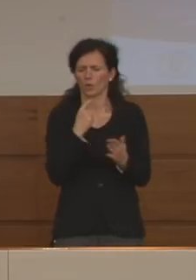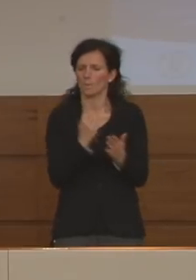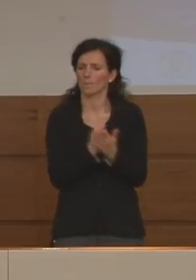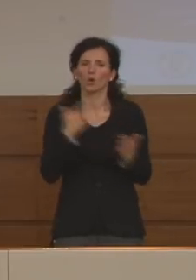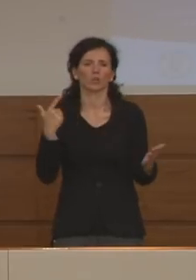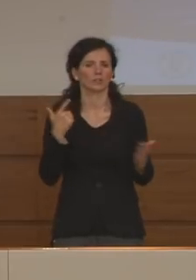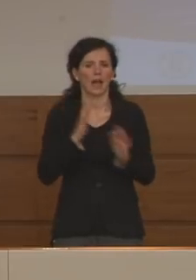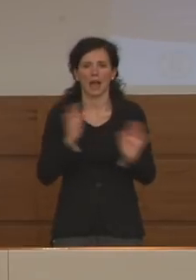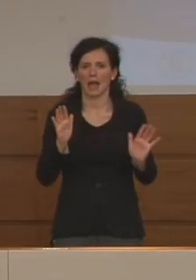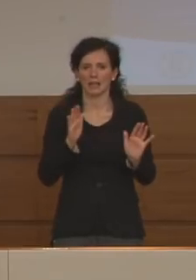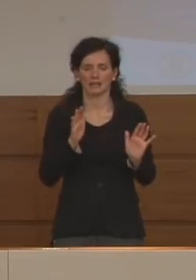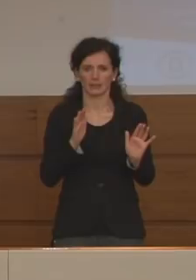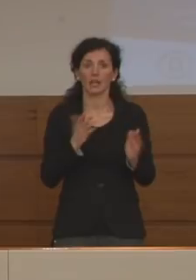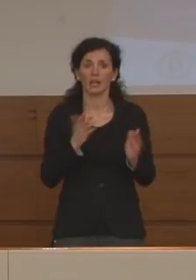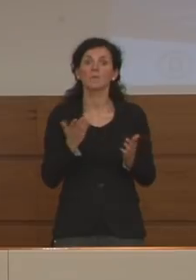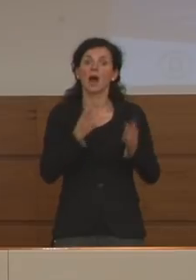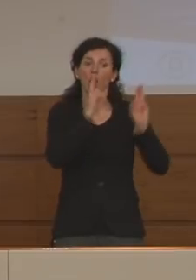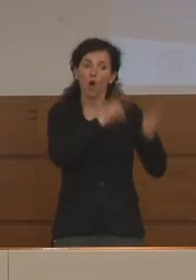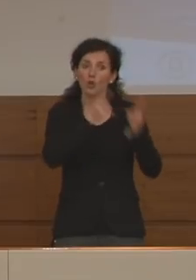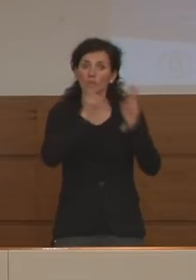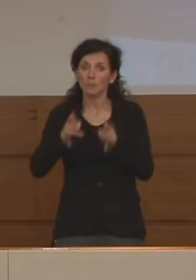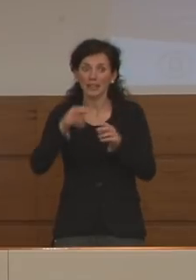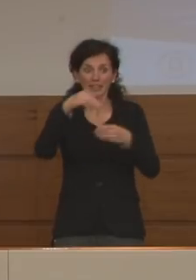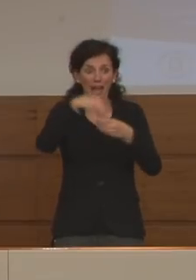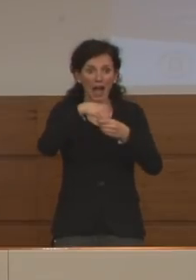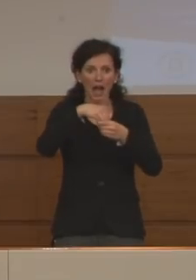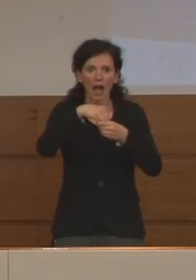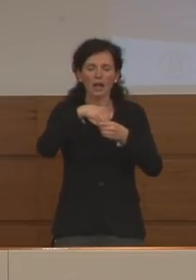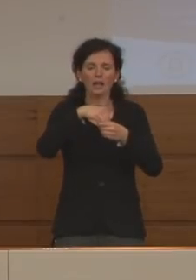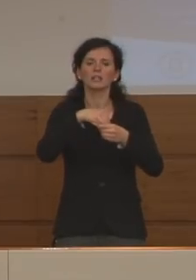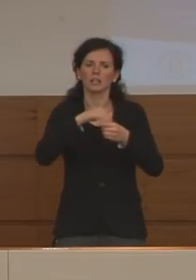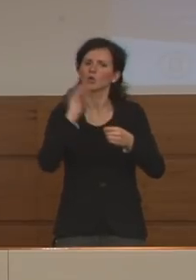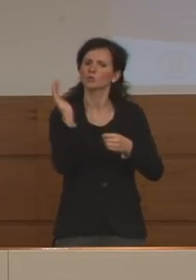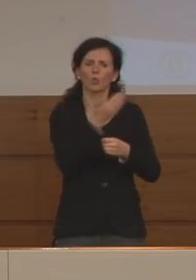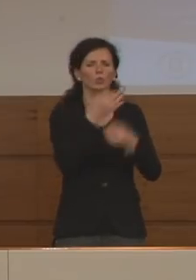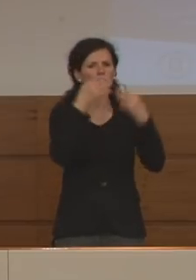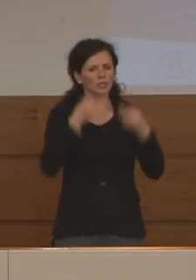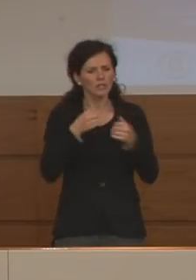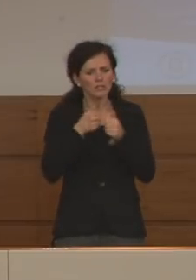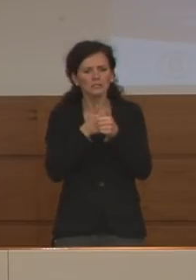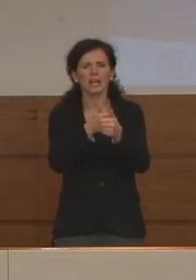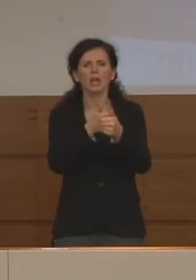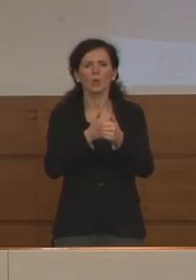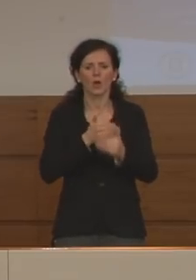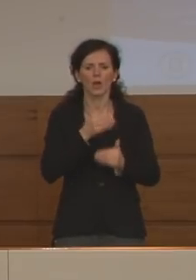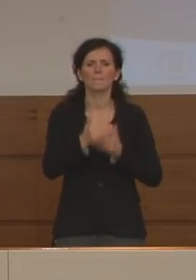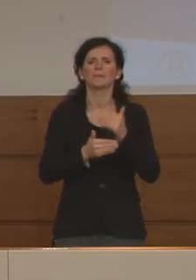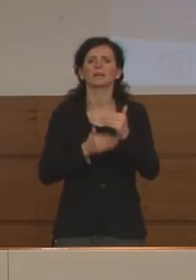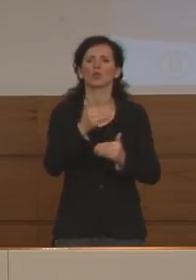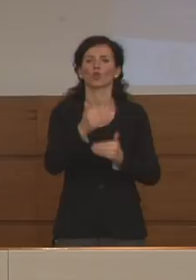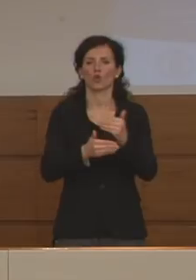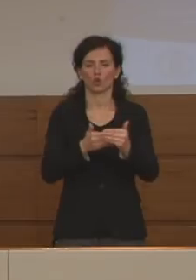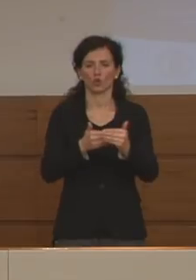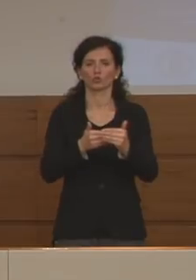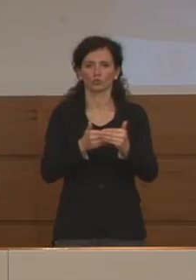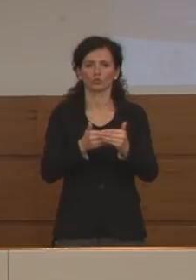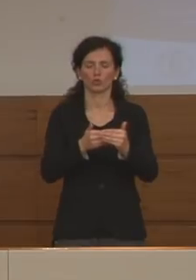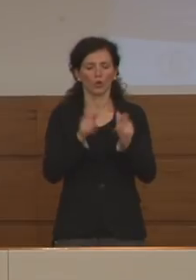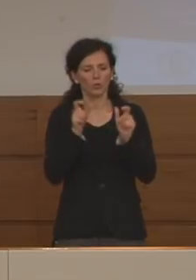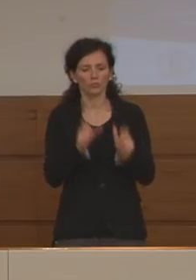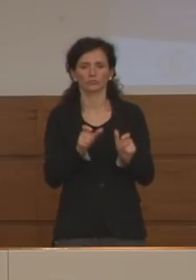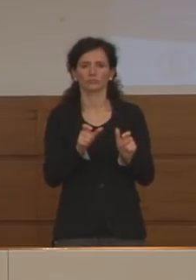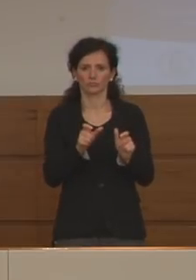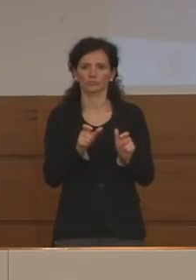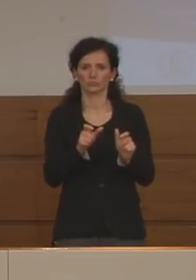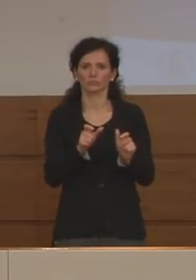settimane tutti gli ospedali si sono dotati di percorsi dedicati che sono forse la cosa più importante ricordiamoci che